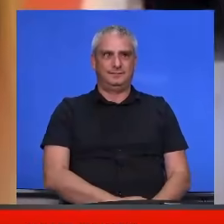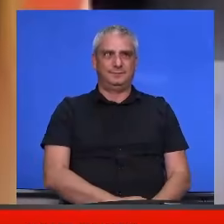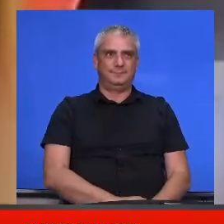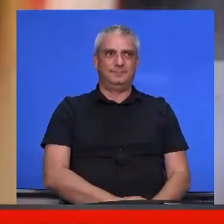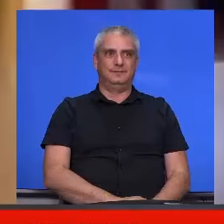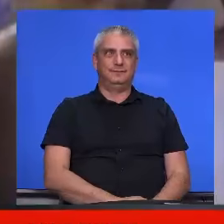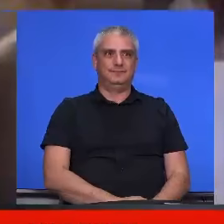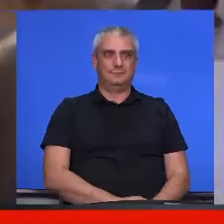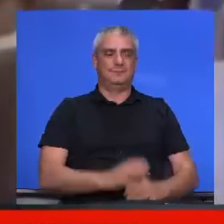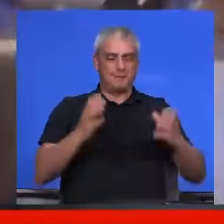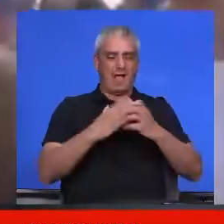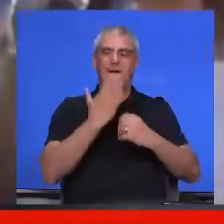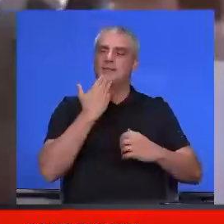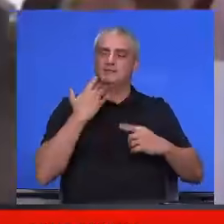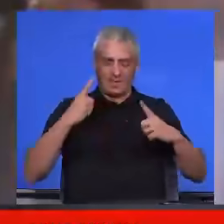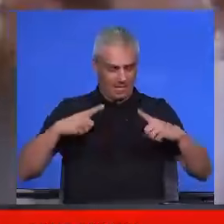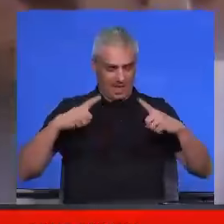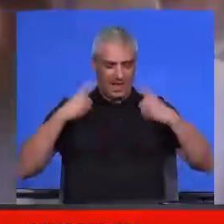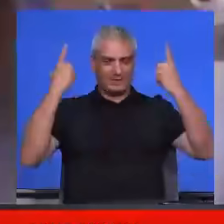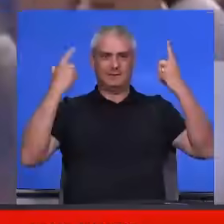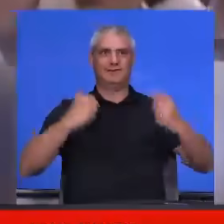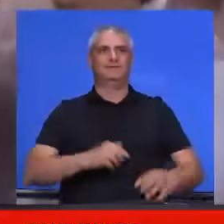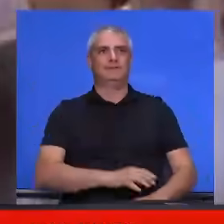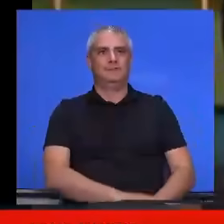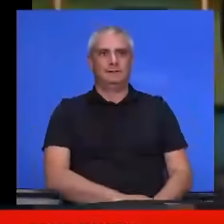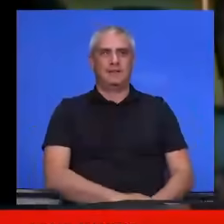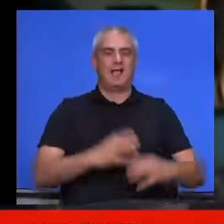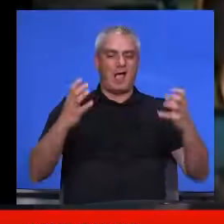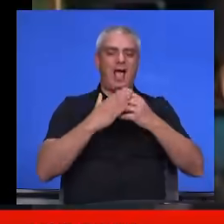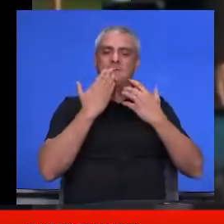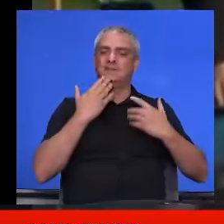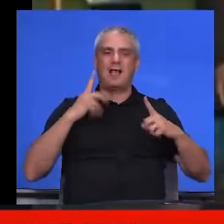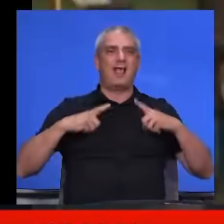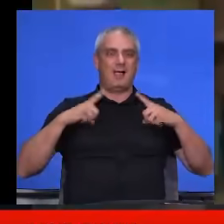Am Yisrael Chai. Am Yisrael Chai.